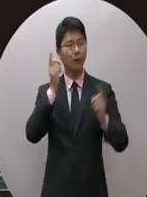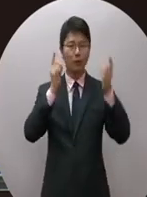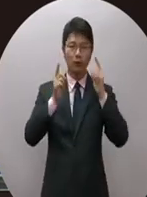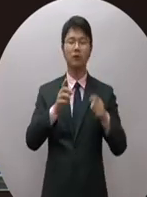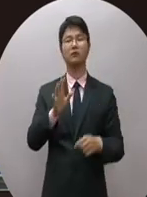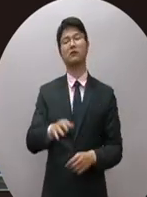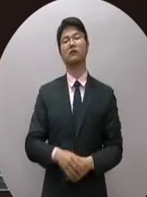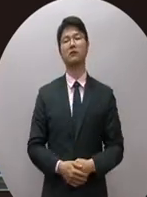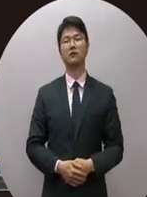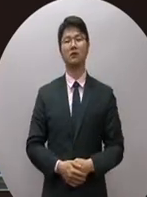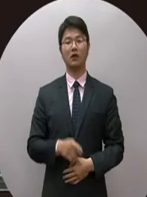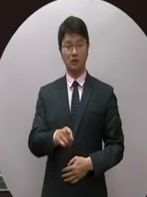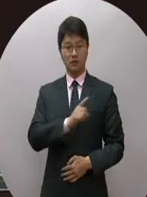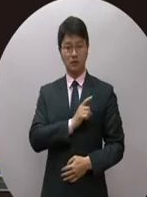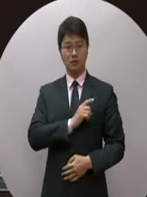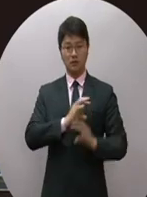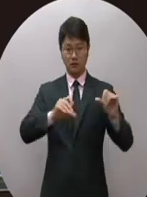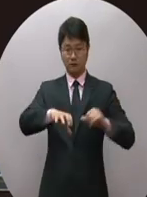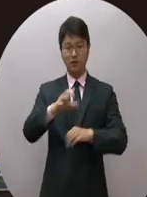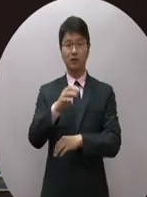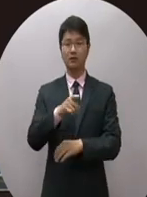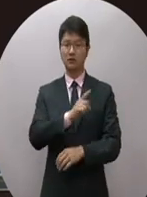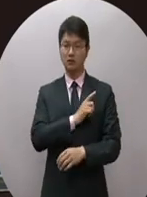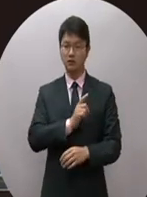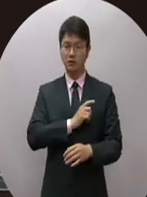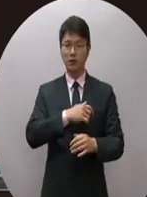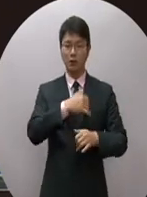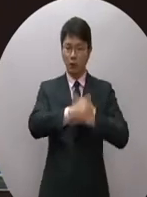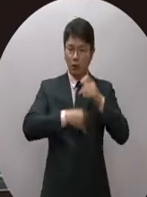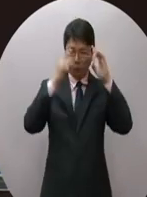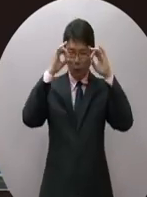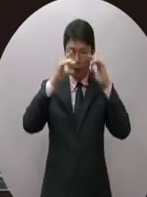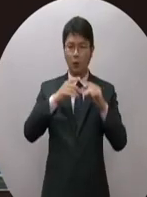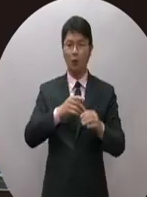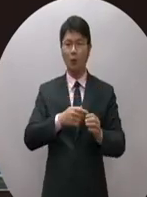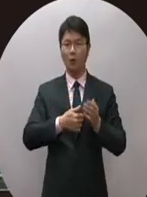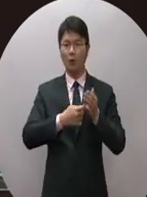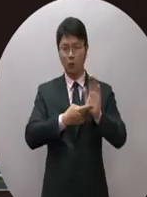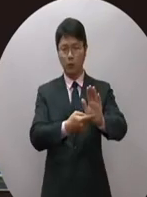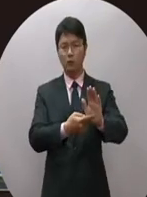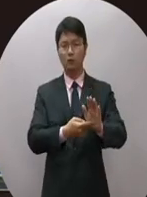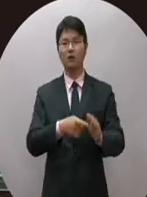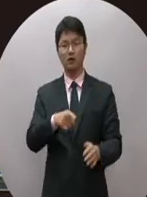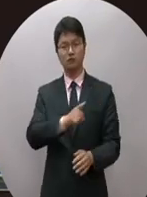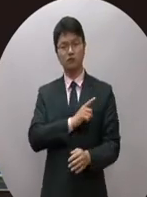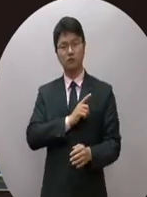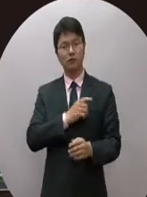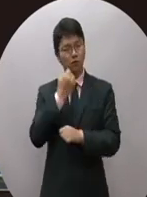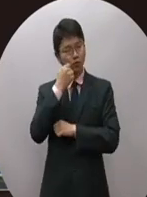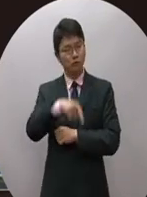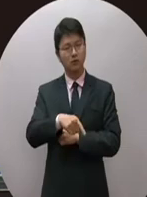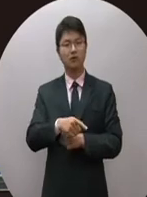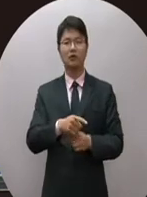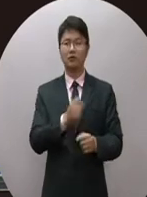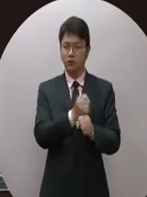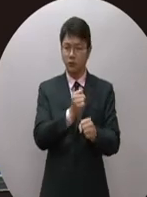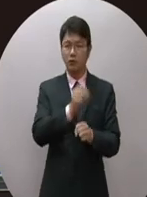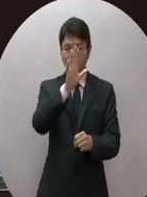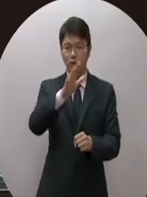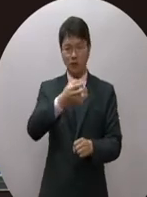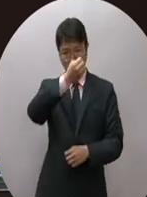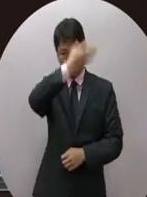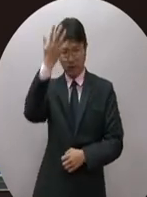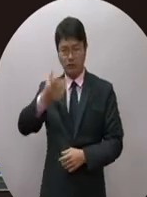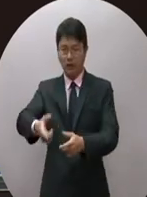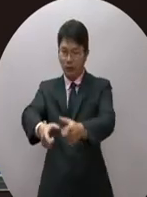方有活力，国家有生机，这样在地人就有工作，青年就能返